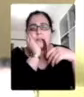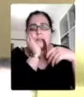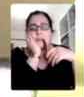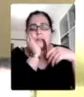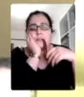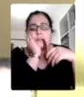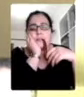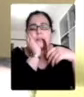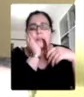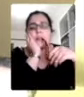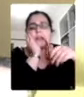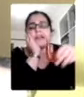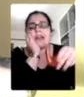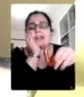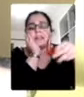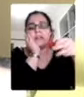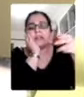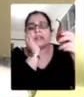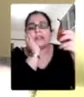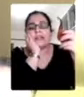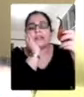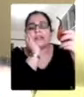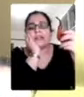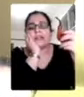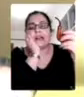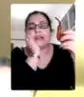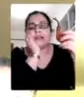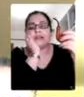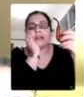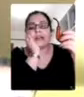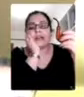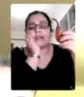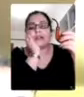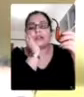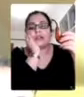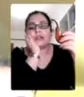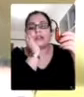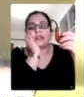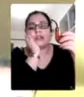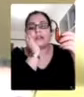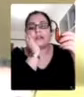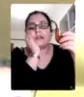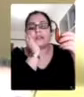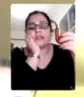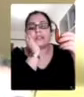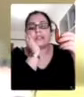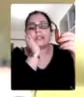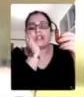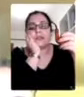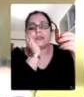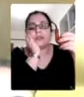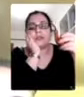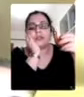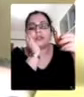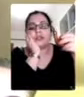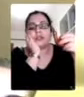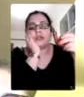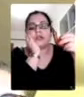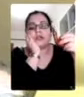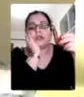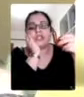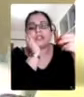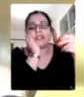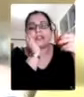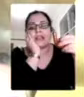Onu çok anlamadım ben. Ben anladım. Yani tütün artıyor, sonuna kadar içemiyorum